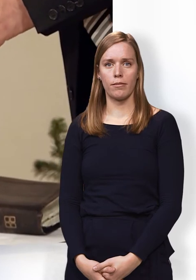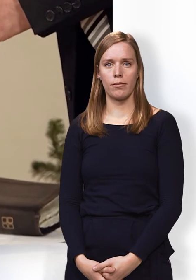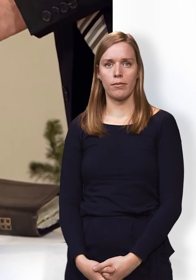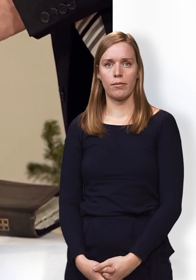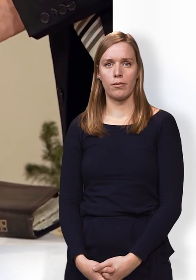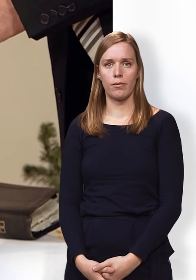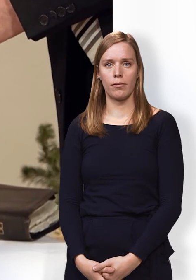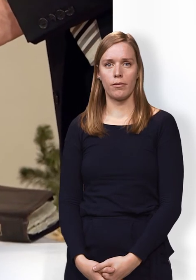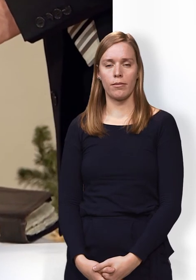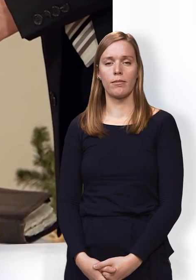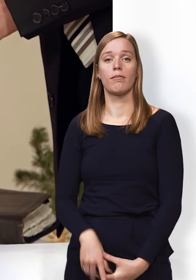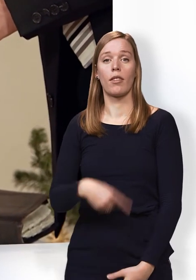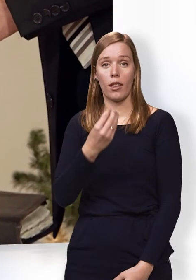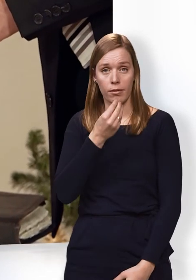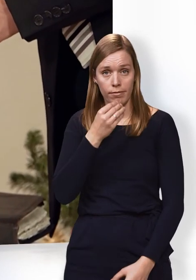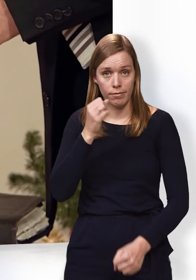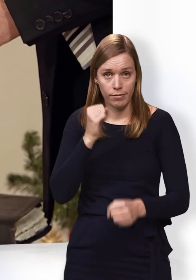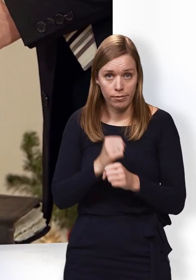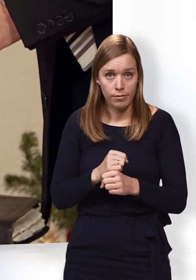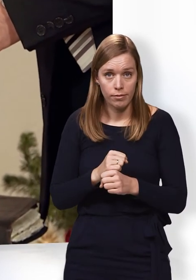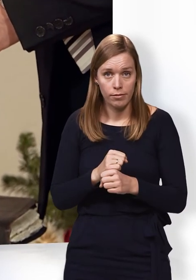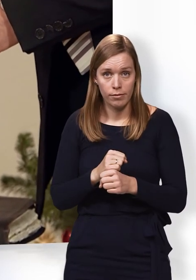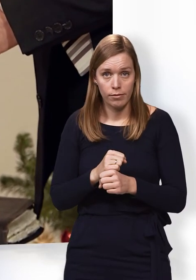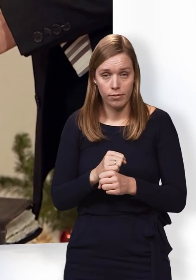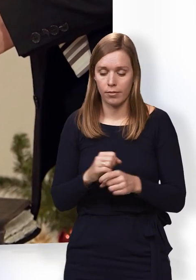Desgleichen nach dem Mahl